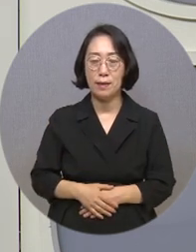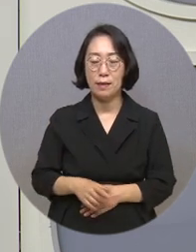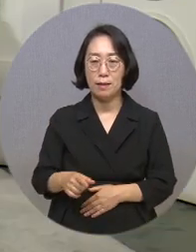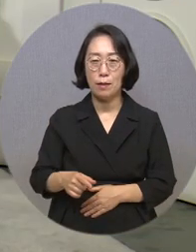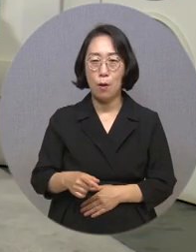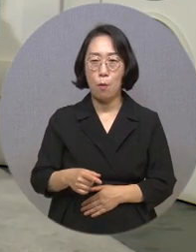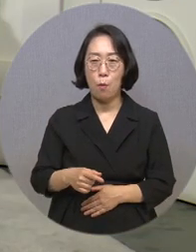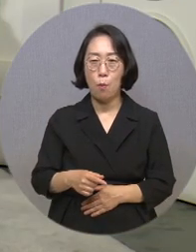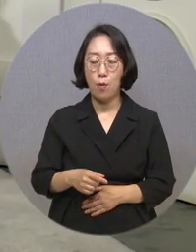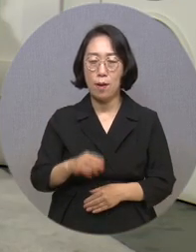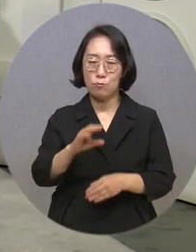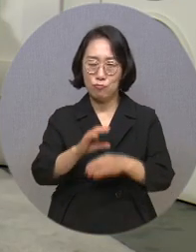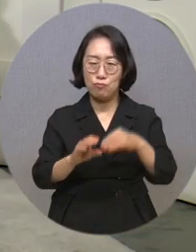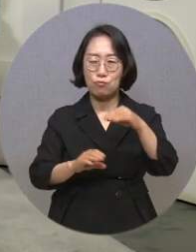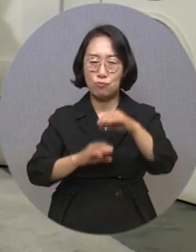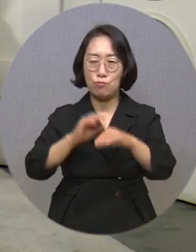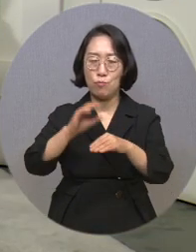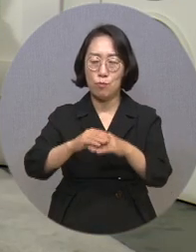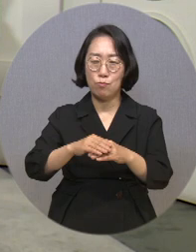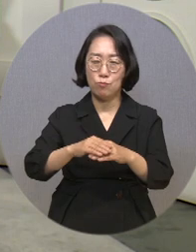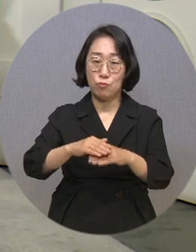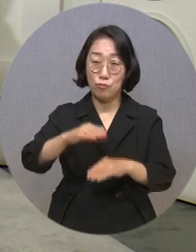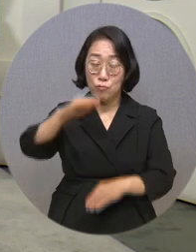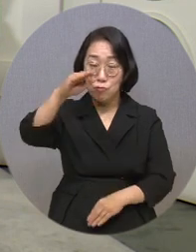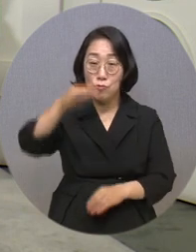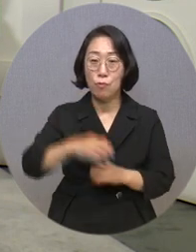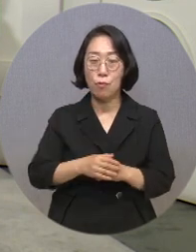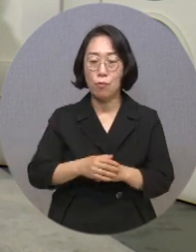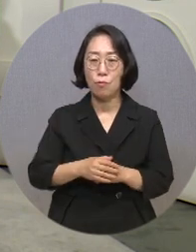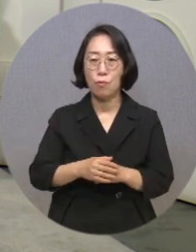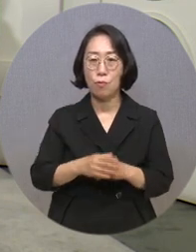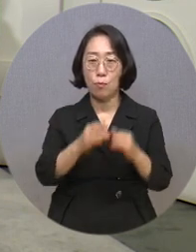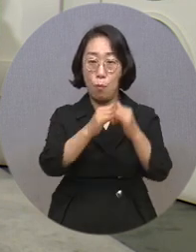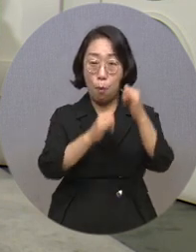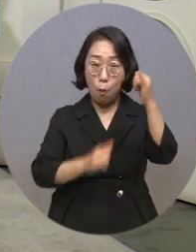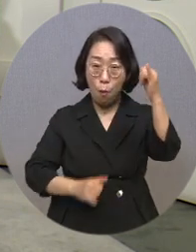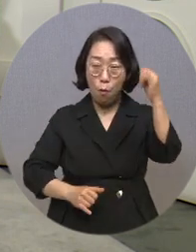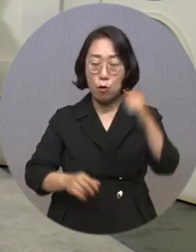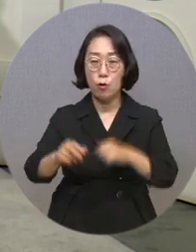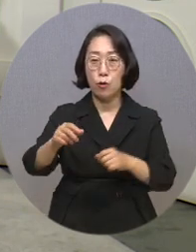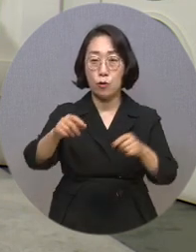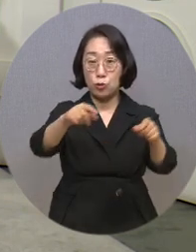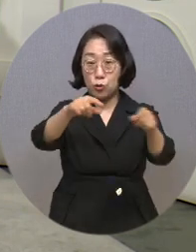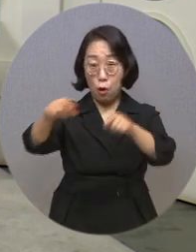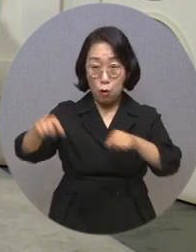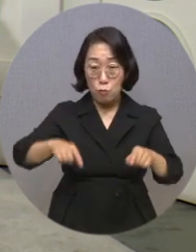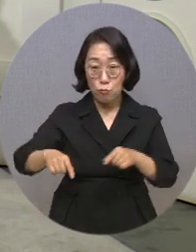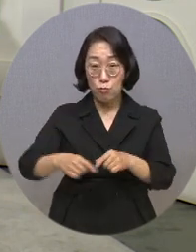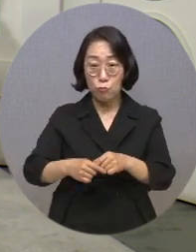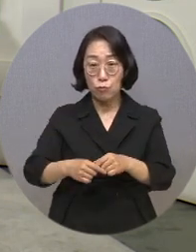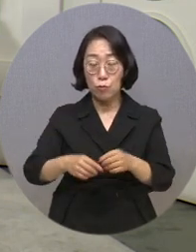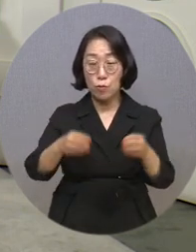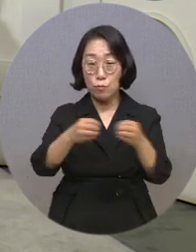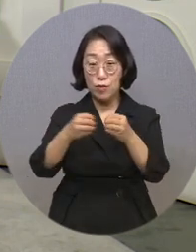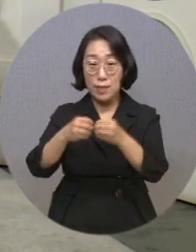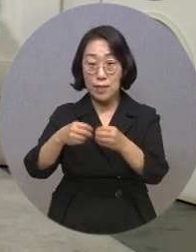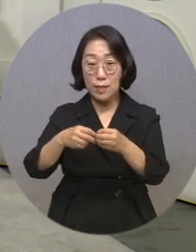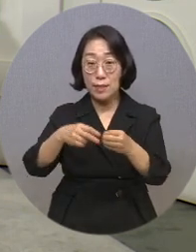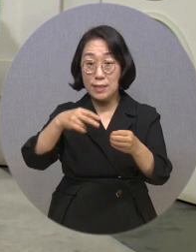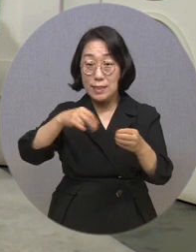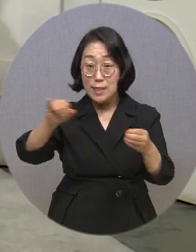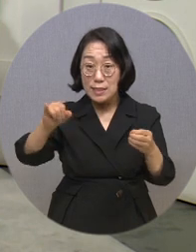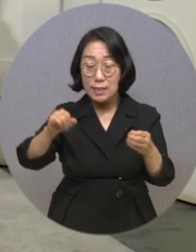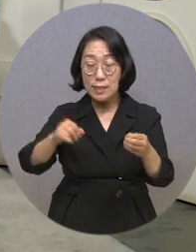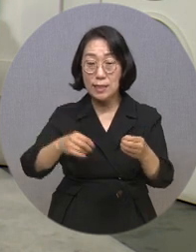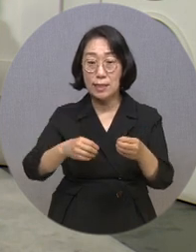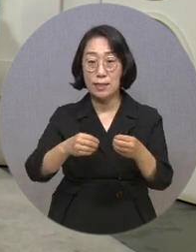쌓이다 보니까 신앙 전국 신앙송 그 대회에서 이제 기독교 예술 기독